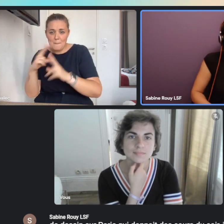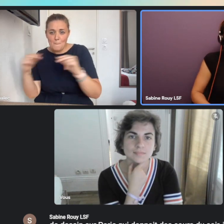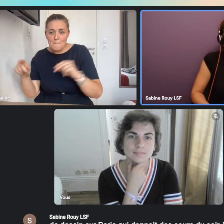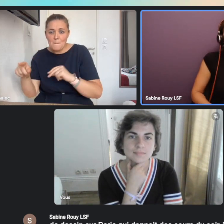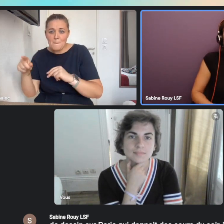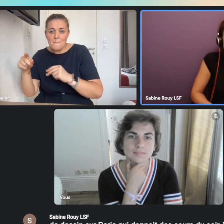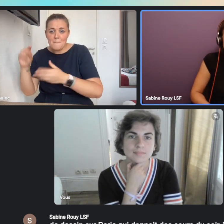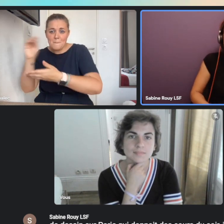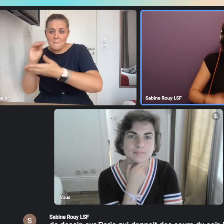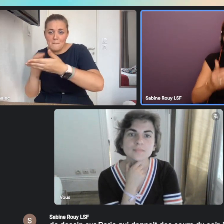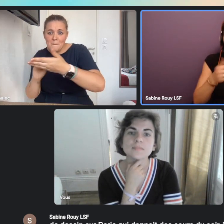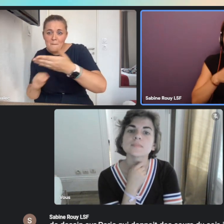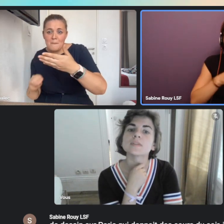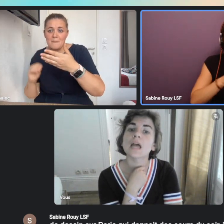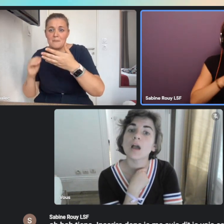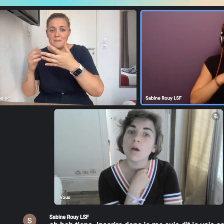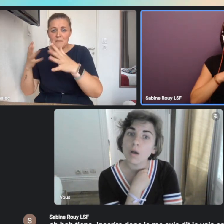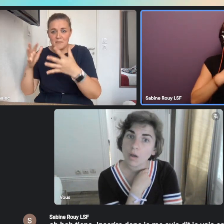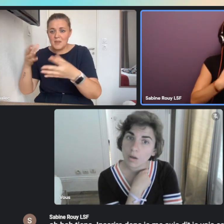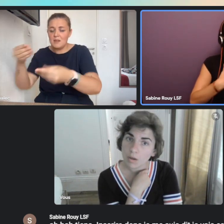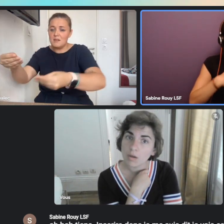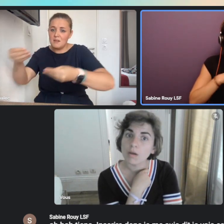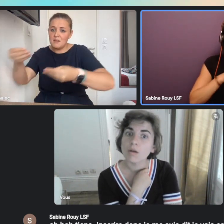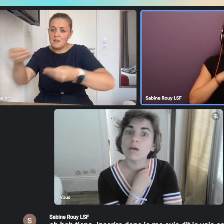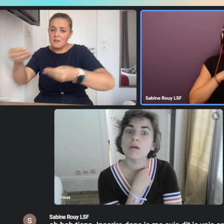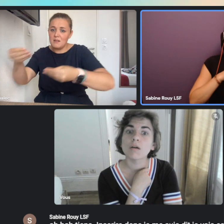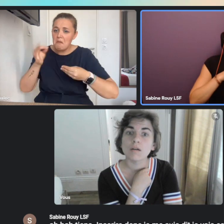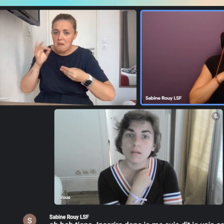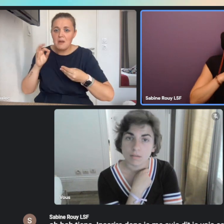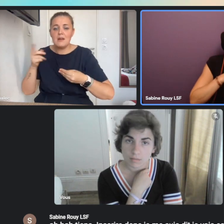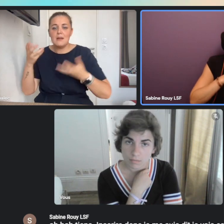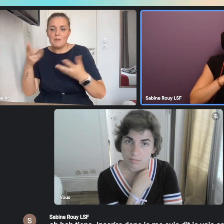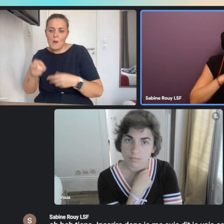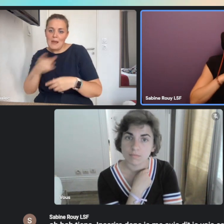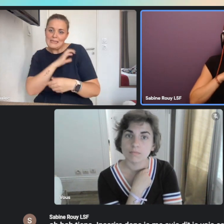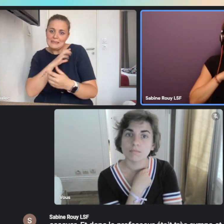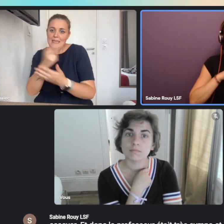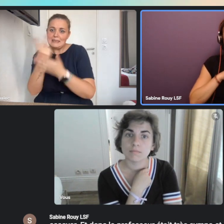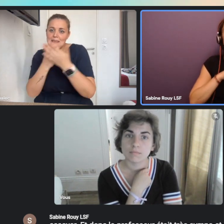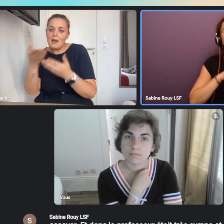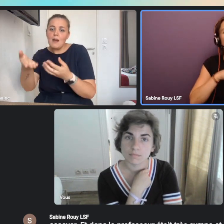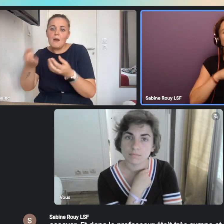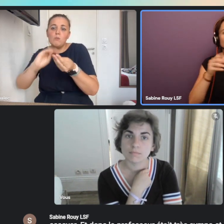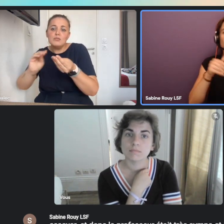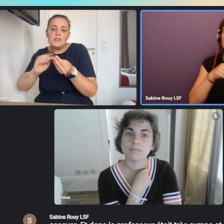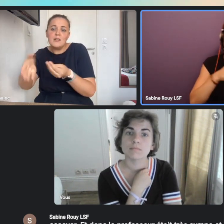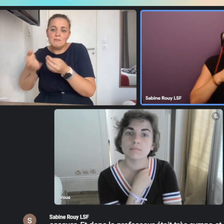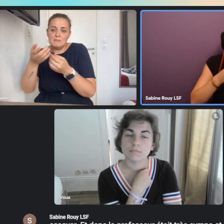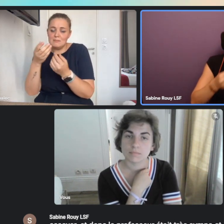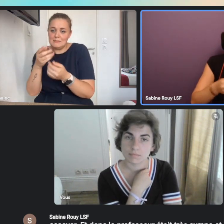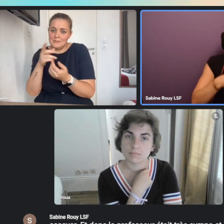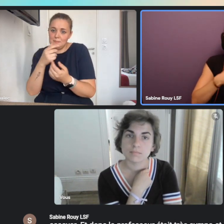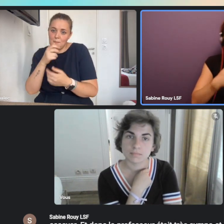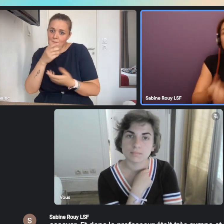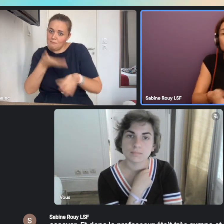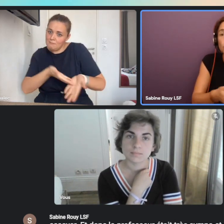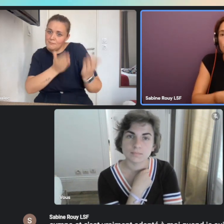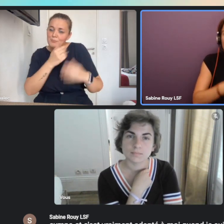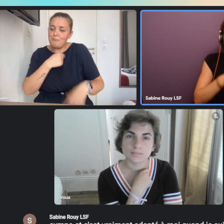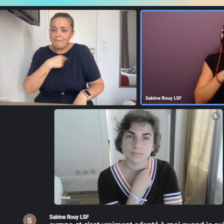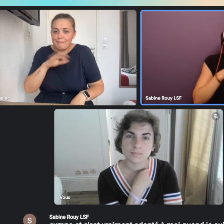donc, en amont, elle avait écrit des textes au propre qu'elle a pu me donner, donc en disant: «Bah, tiens, tu peux essayer de dessiner